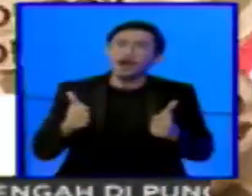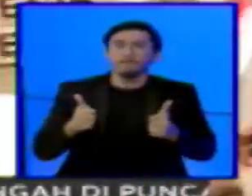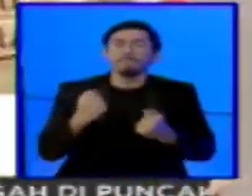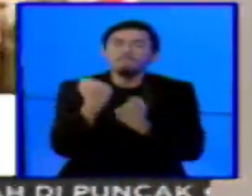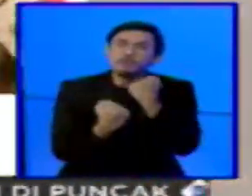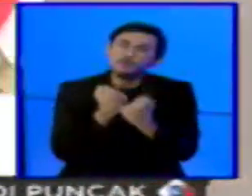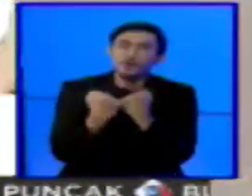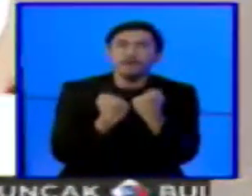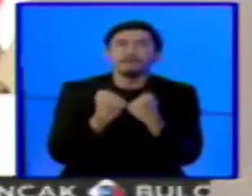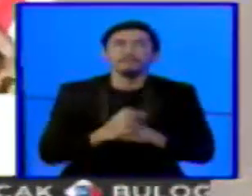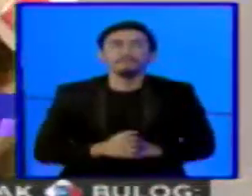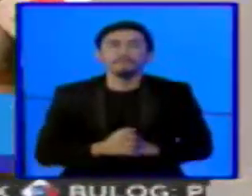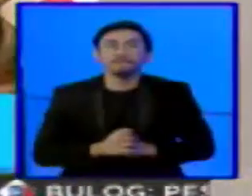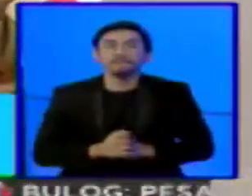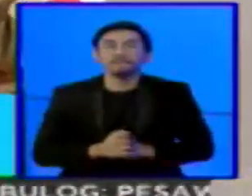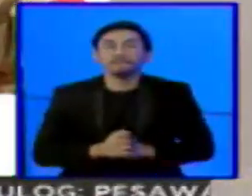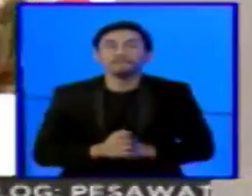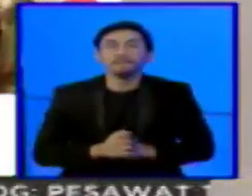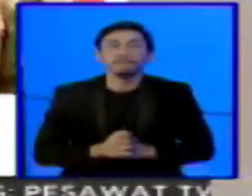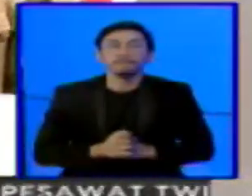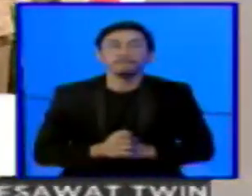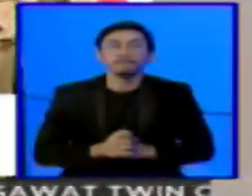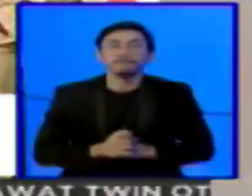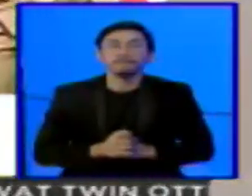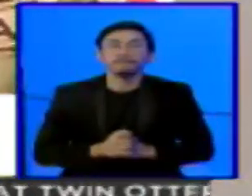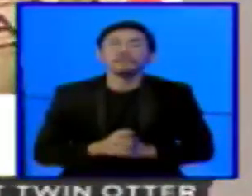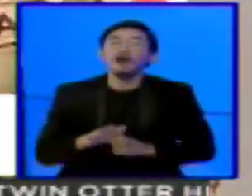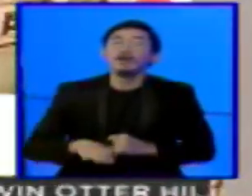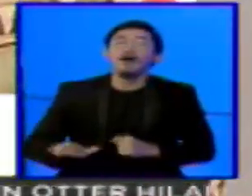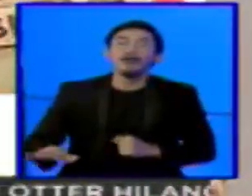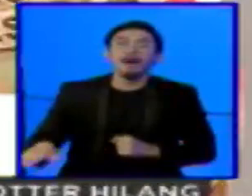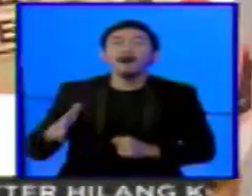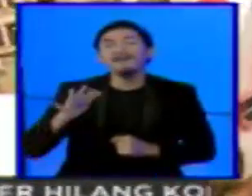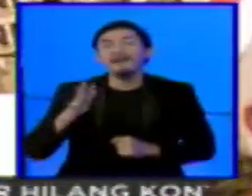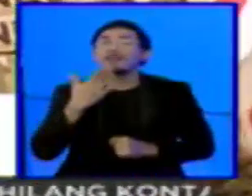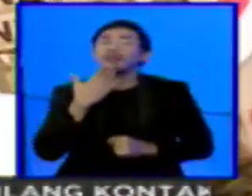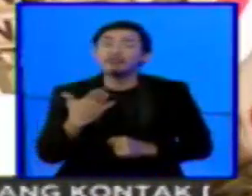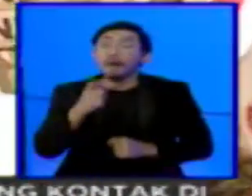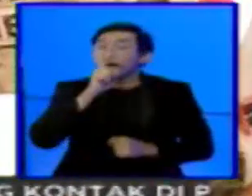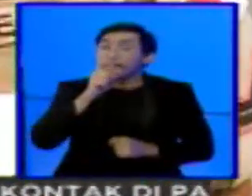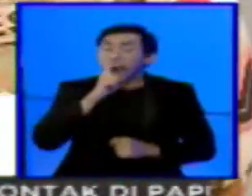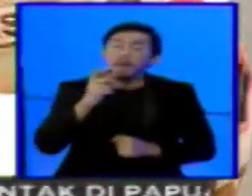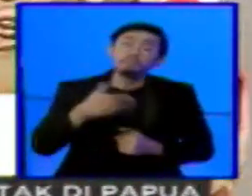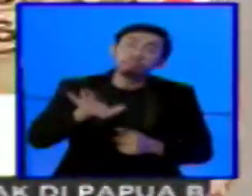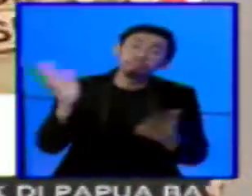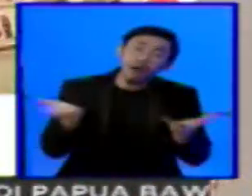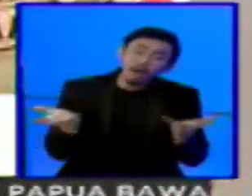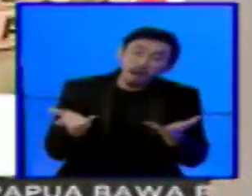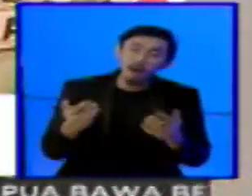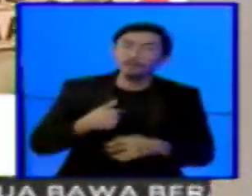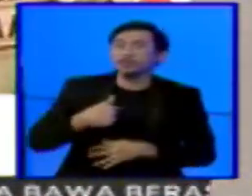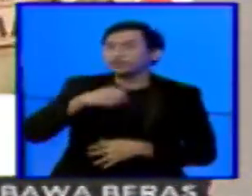Kalau sama anak kan, kadang kita dia bertanya, Papa kemana? Saya bilang, Papa